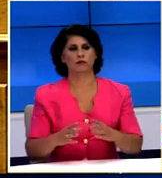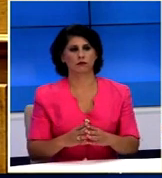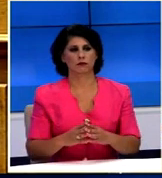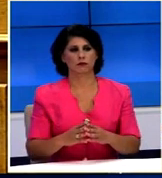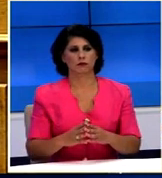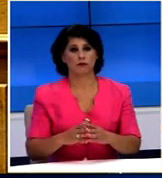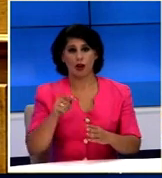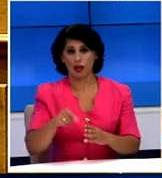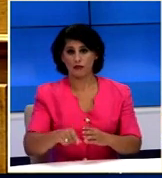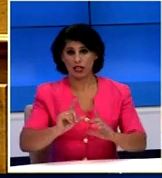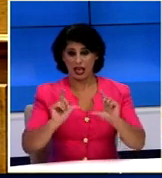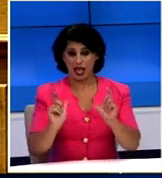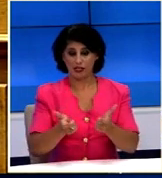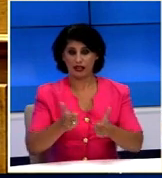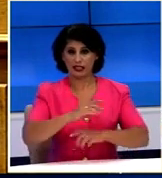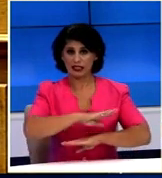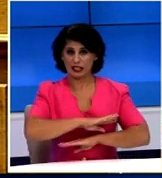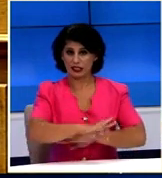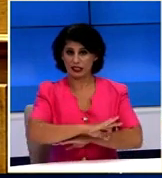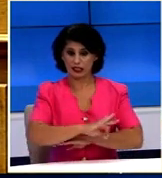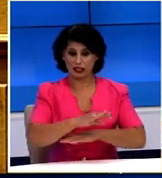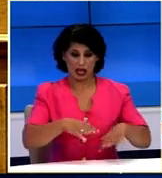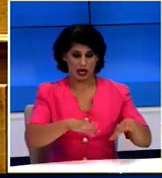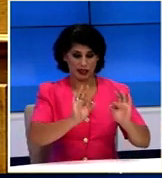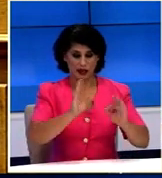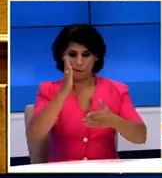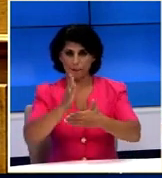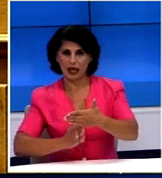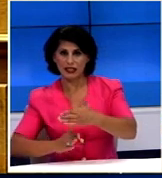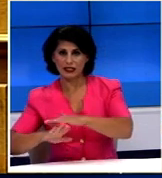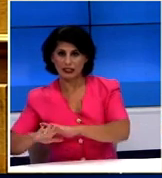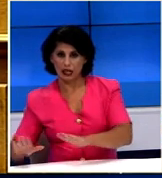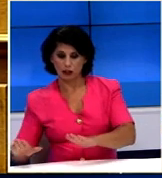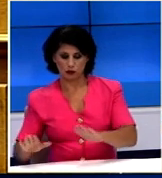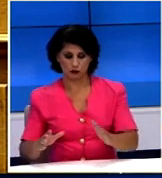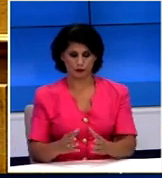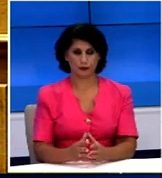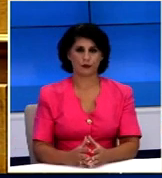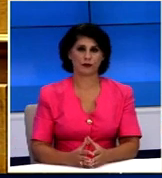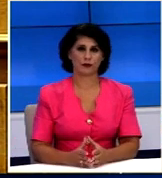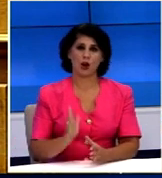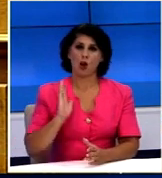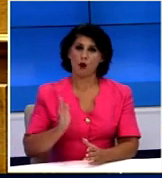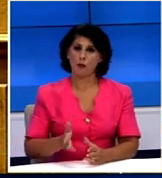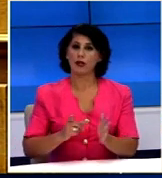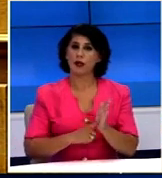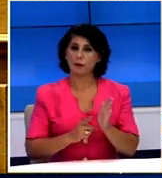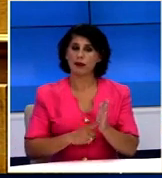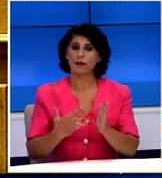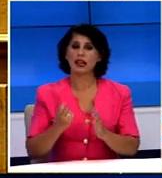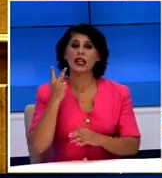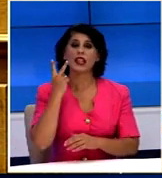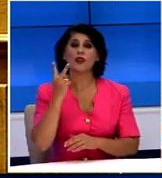ότι μια τέτοια εθνική στρατηγική με αρχή, μέση και τέλος μπορεί και πρέπει να έχει δύο πολύ